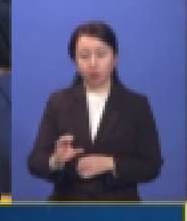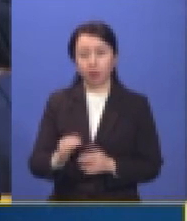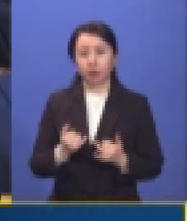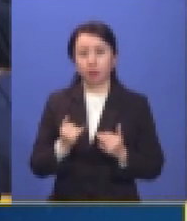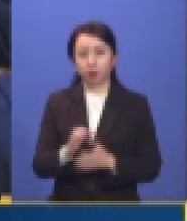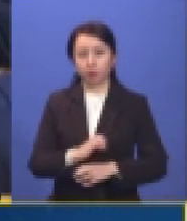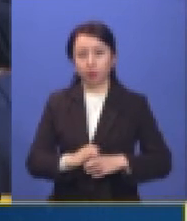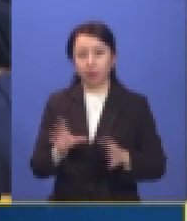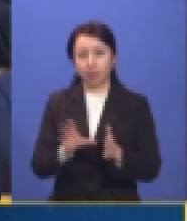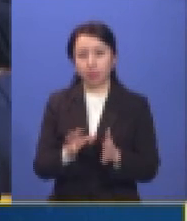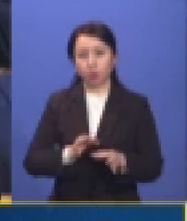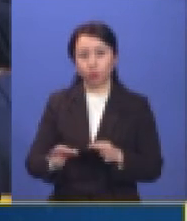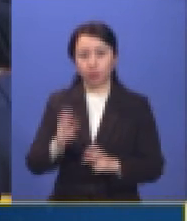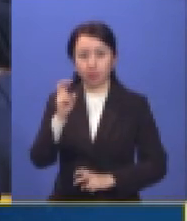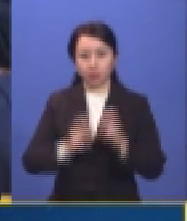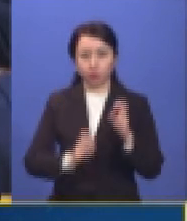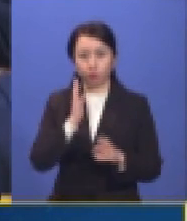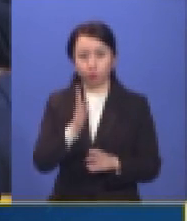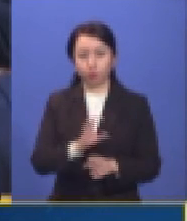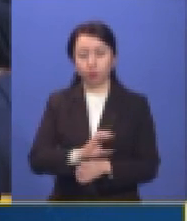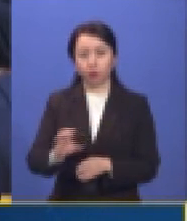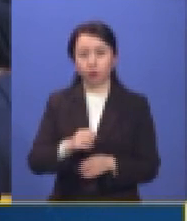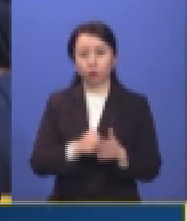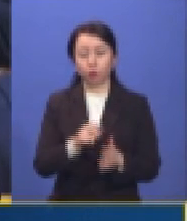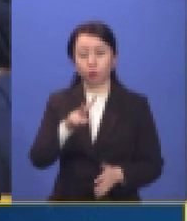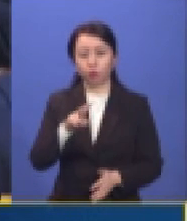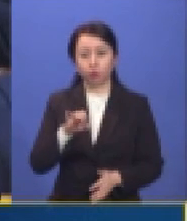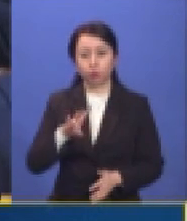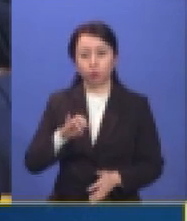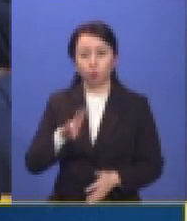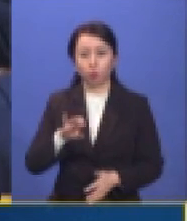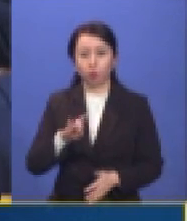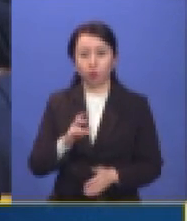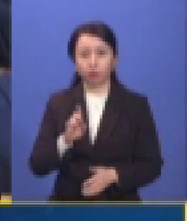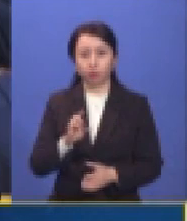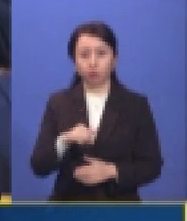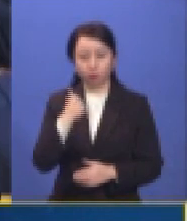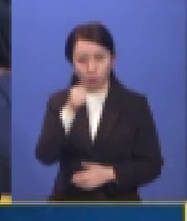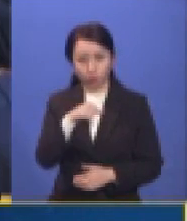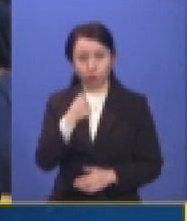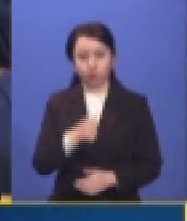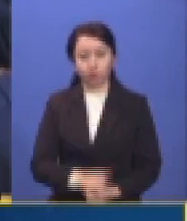энергетической отрасли на заводе будет производиться до 200 тонн уранового топлива в год